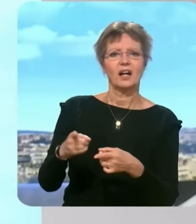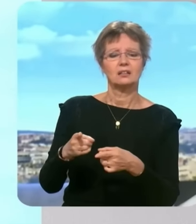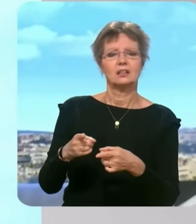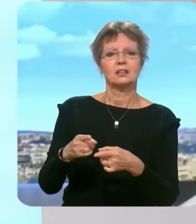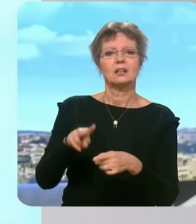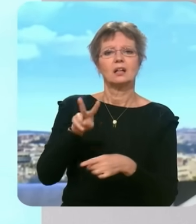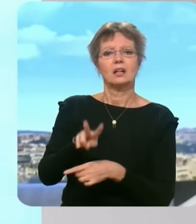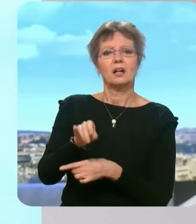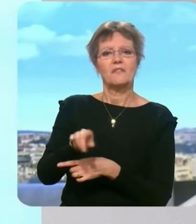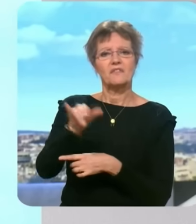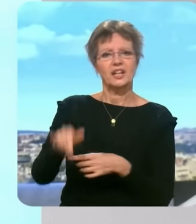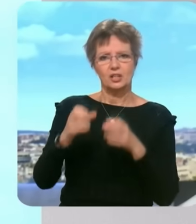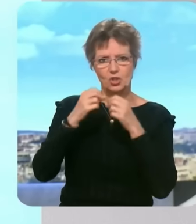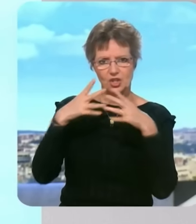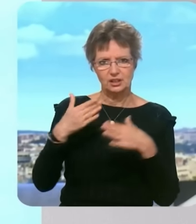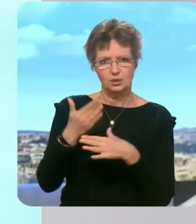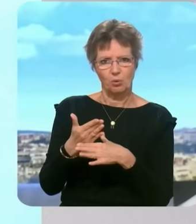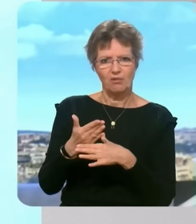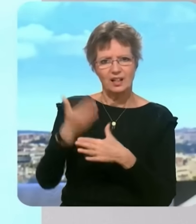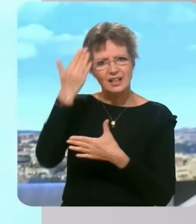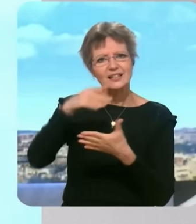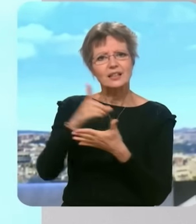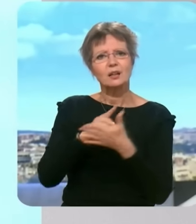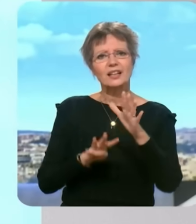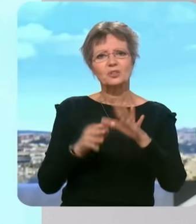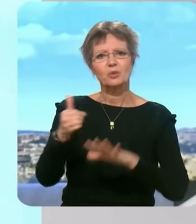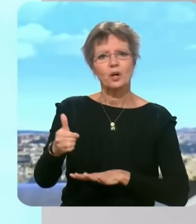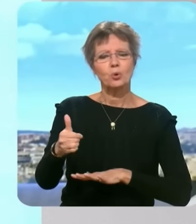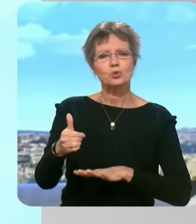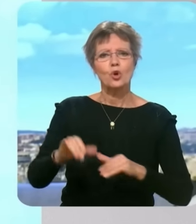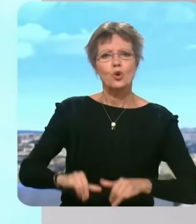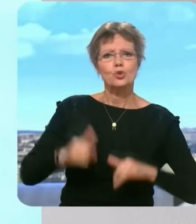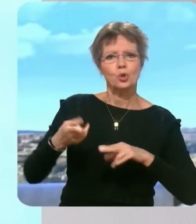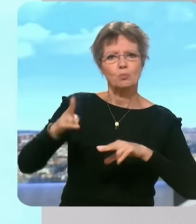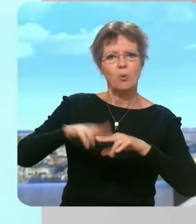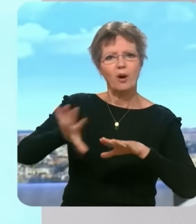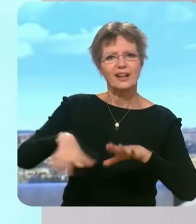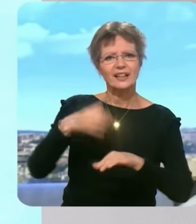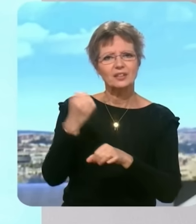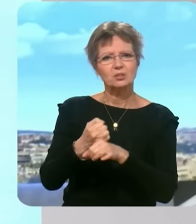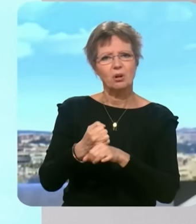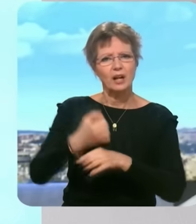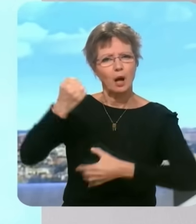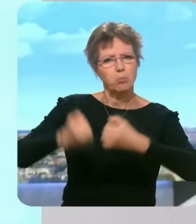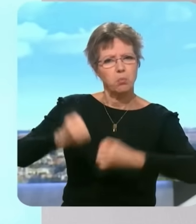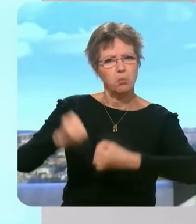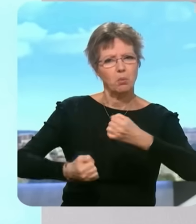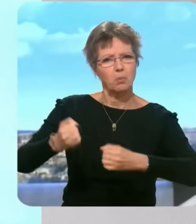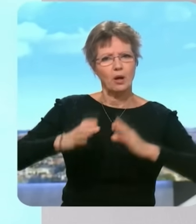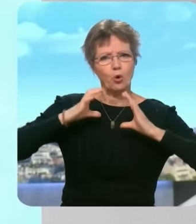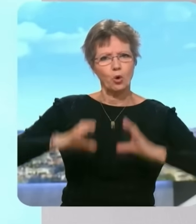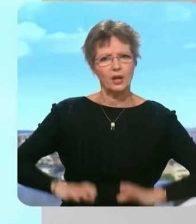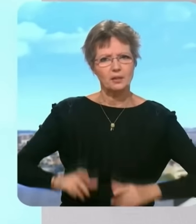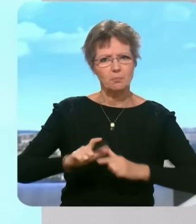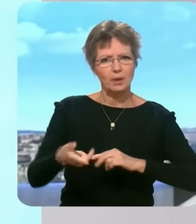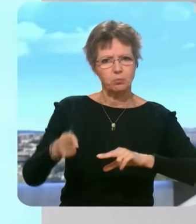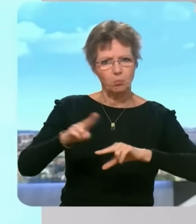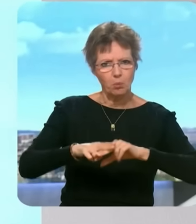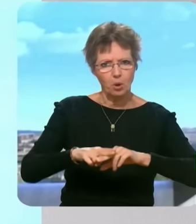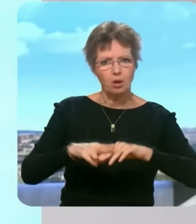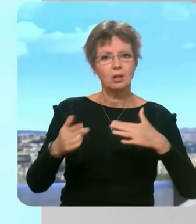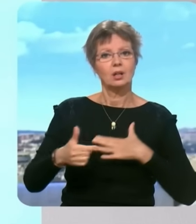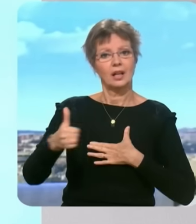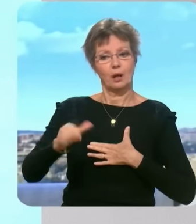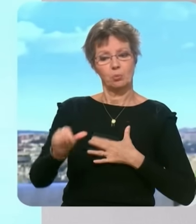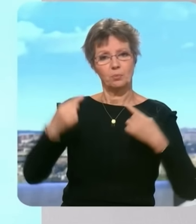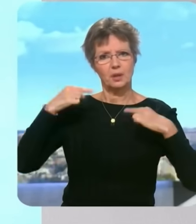ce matin. On rappelle que c'est là, dans cette ville de l'Essonne, qu'est mort le jeune Chemcheddine, 15 ans, passé à tabac près de son collège, et donc un déplacement sur l'autorité pour le